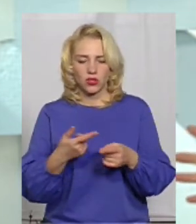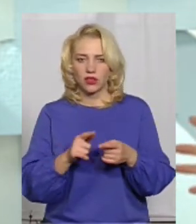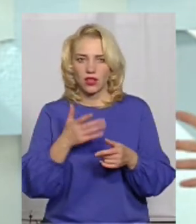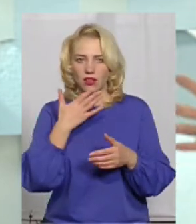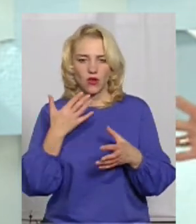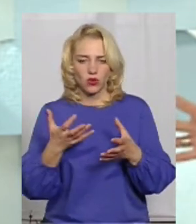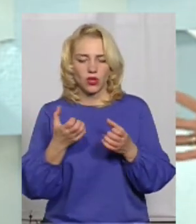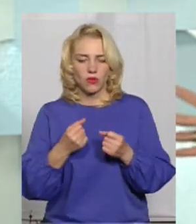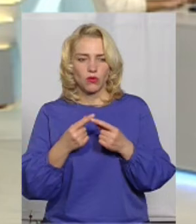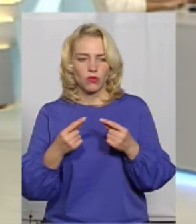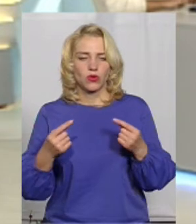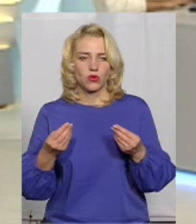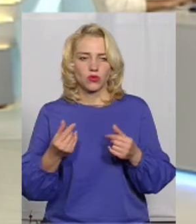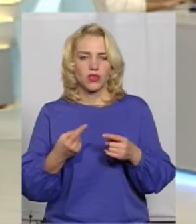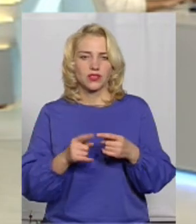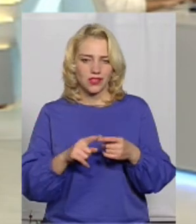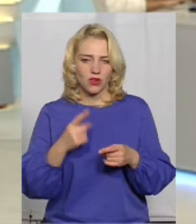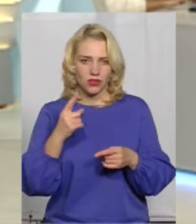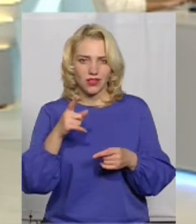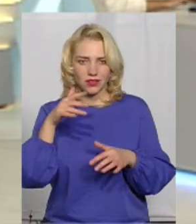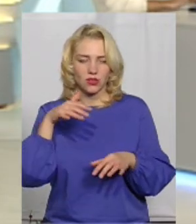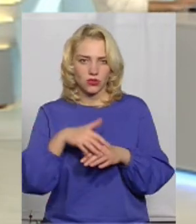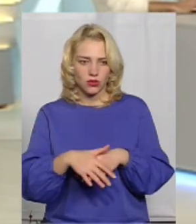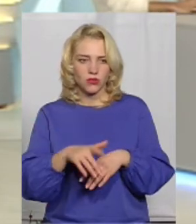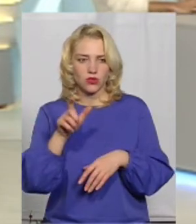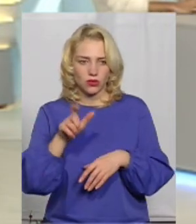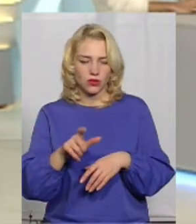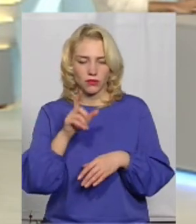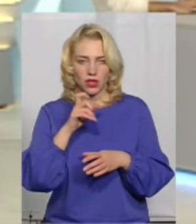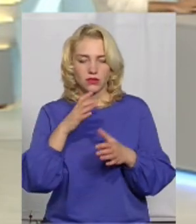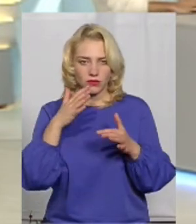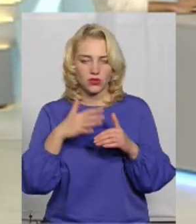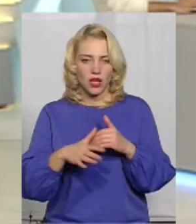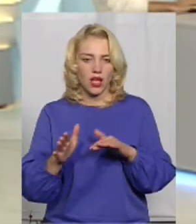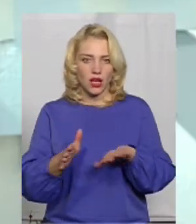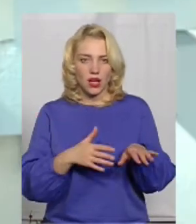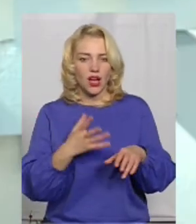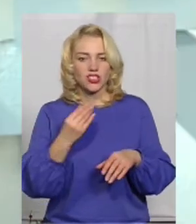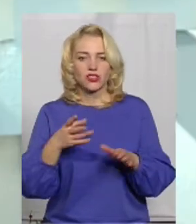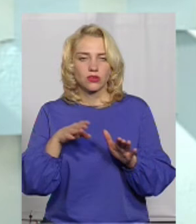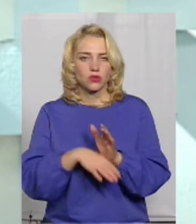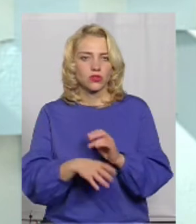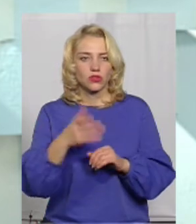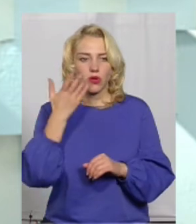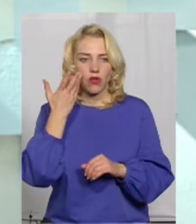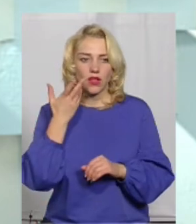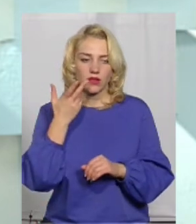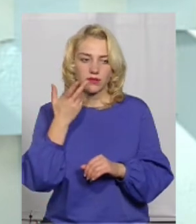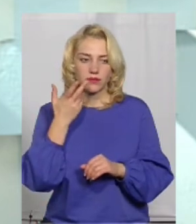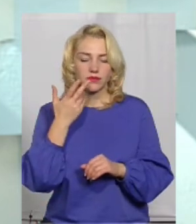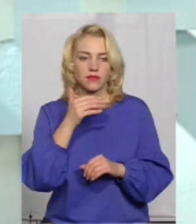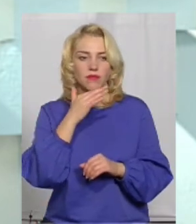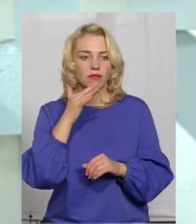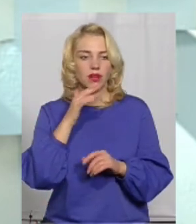грошовий, підписників, це одне, це ти хоч розумієш, людина погана. Ну, ще гірше, це коли